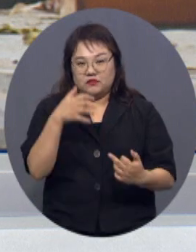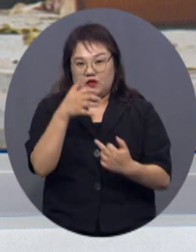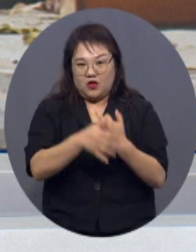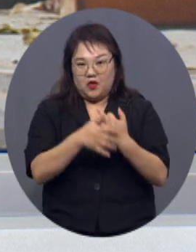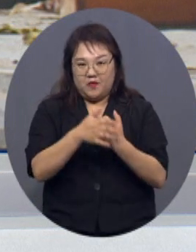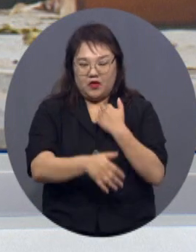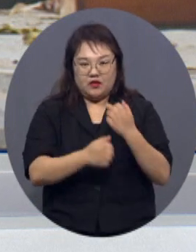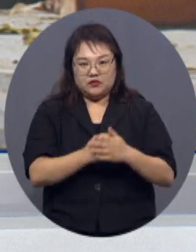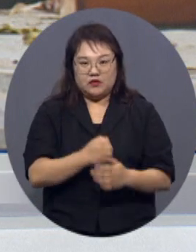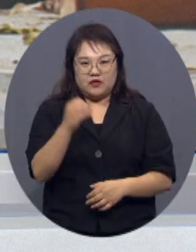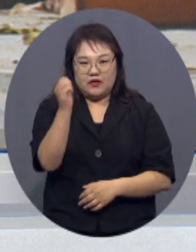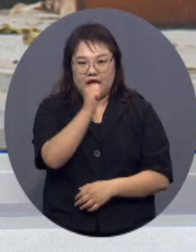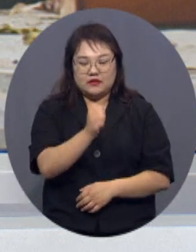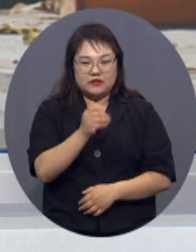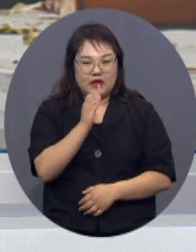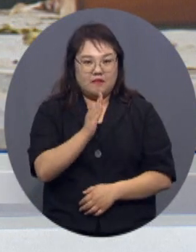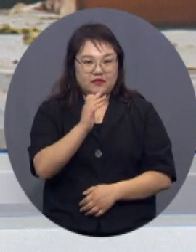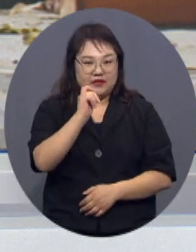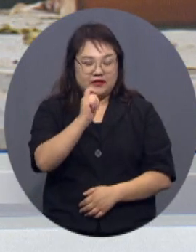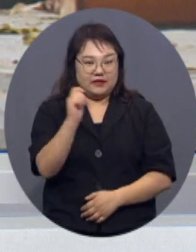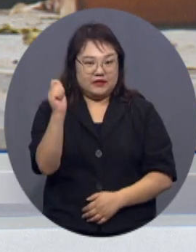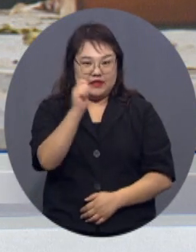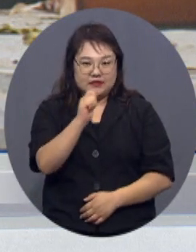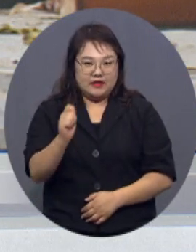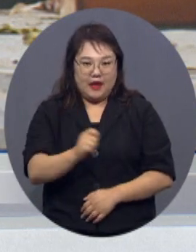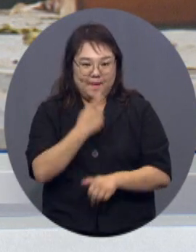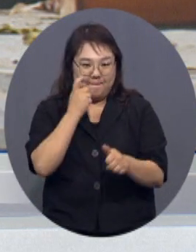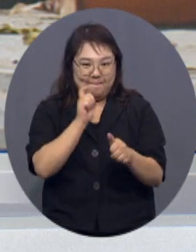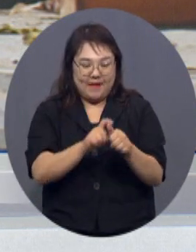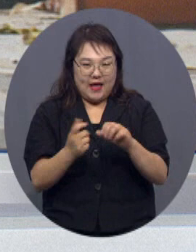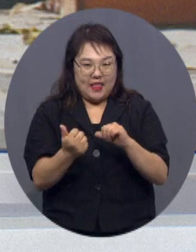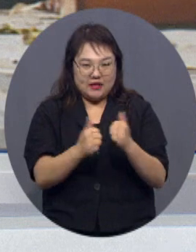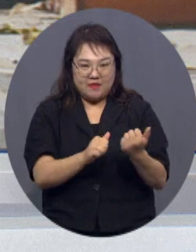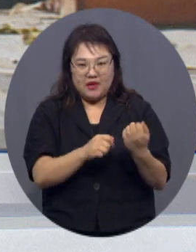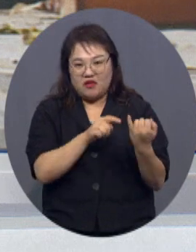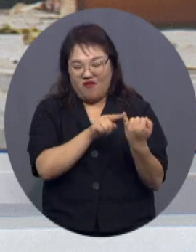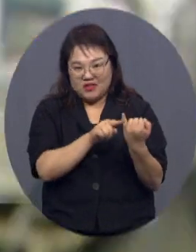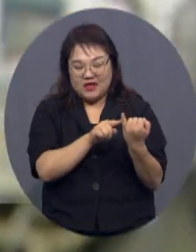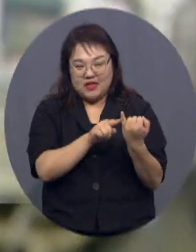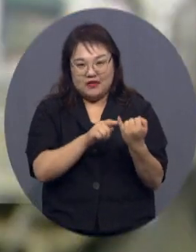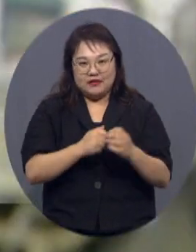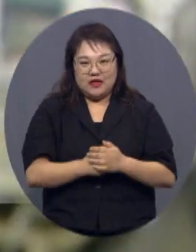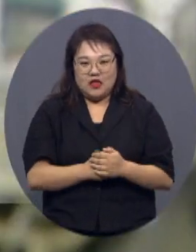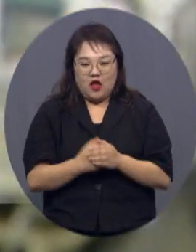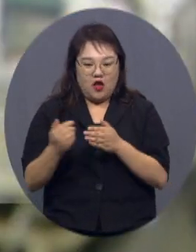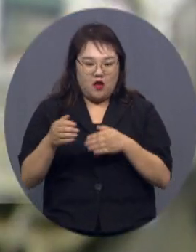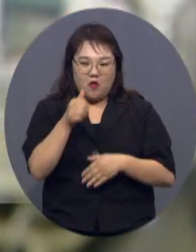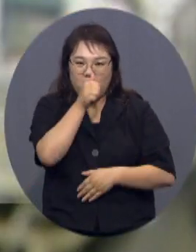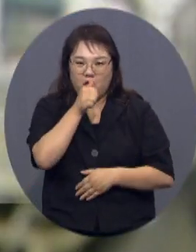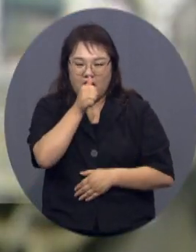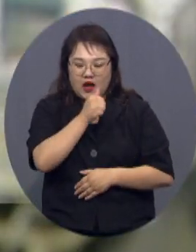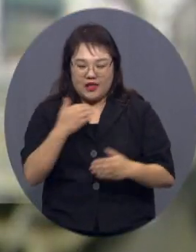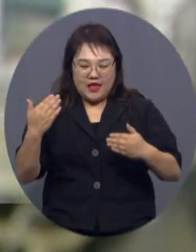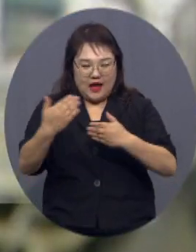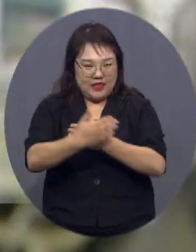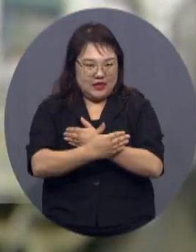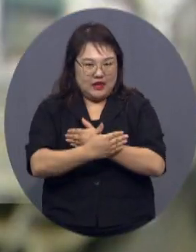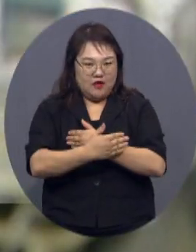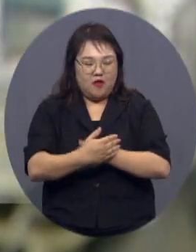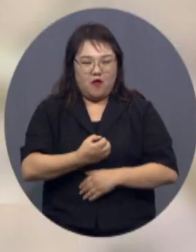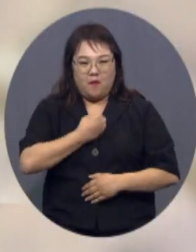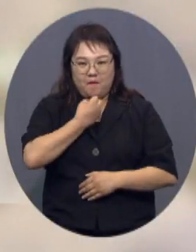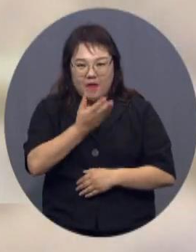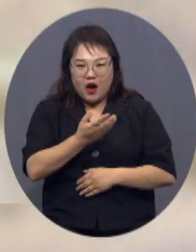서귀포시에서 중증 열성 혈소판 감소증후군 sfts로 사망한 40대 여성이 길고양이를 안았다고